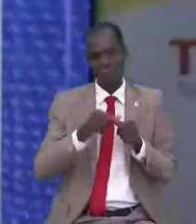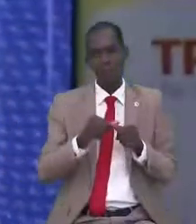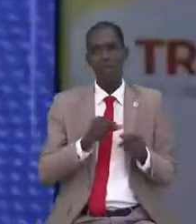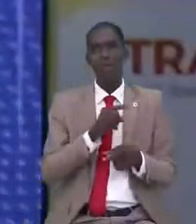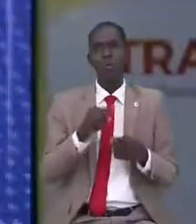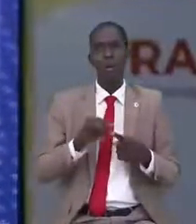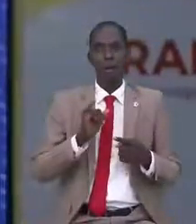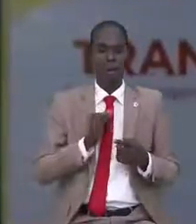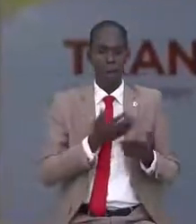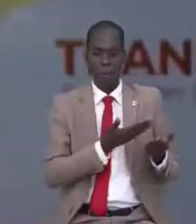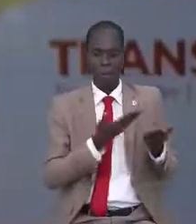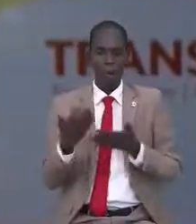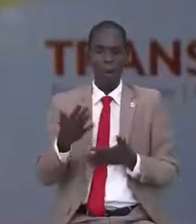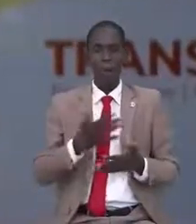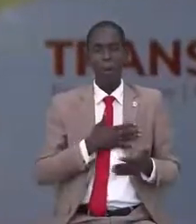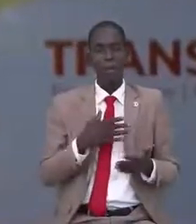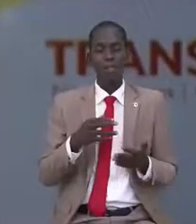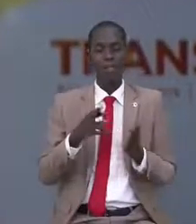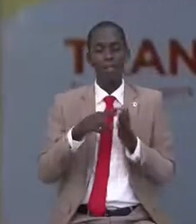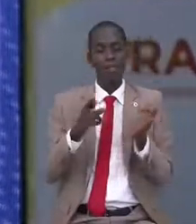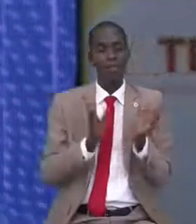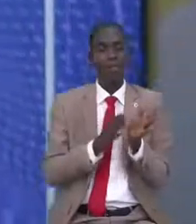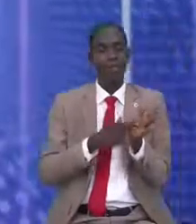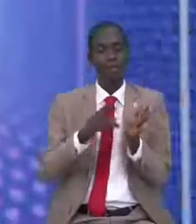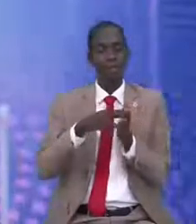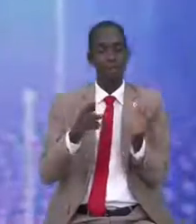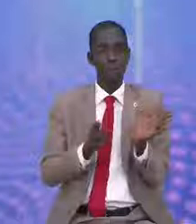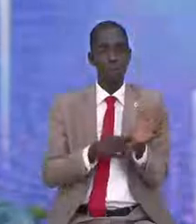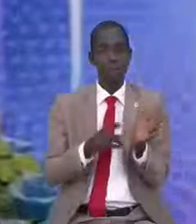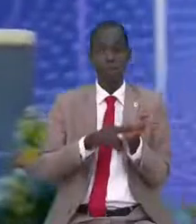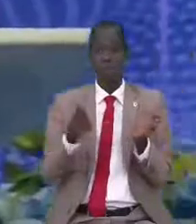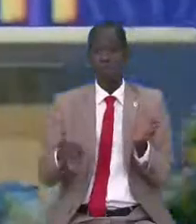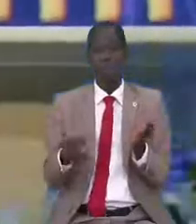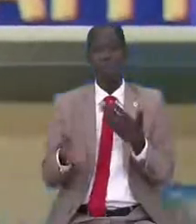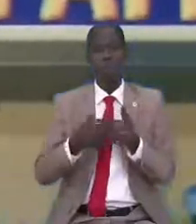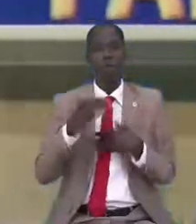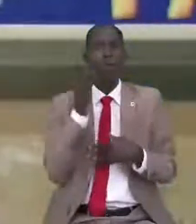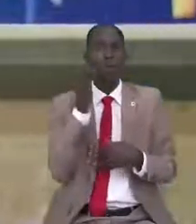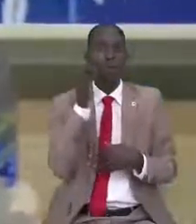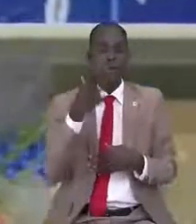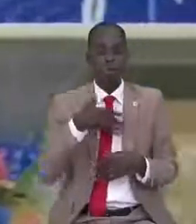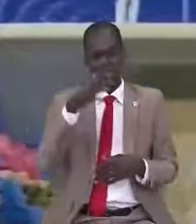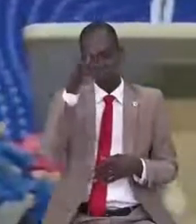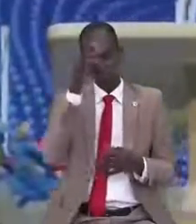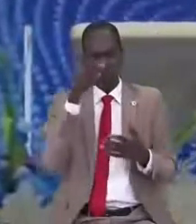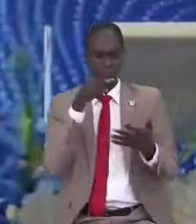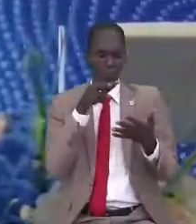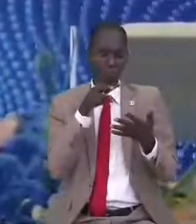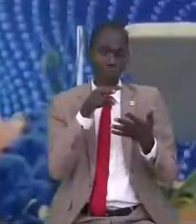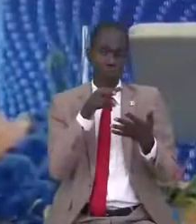Je peux me rappeler lorsque j'ai amené mon bulletin à la maison et mon papa a